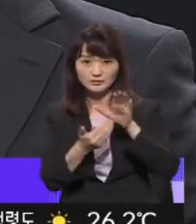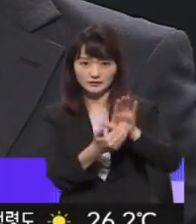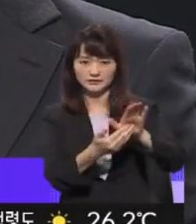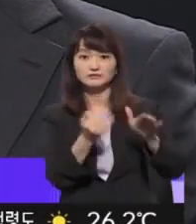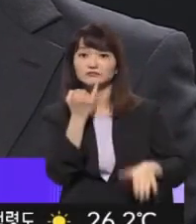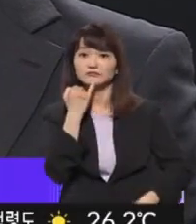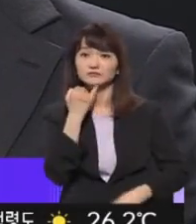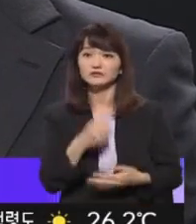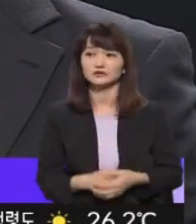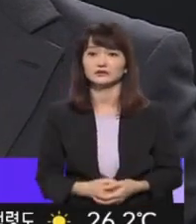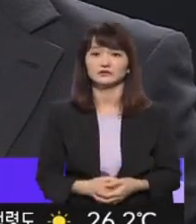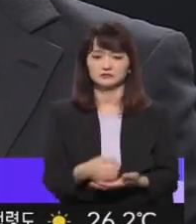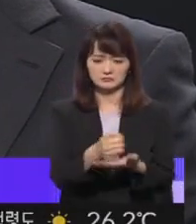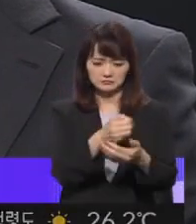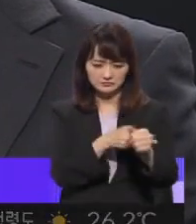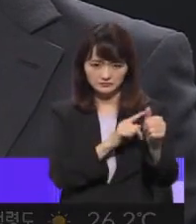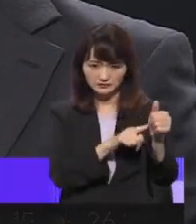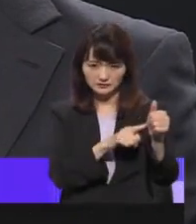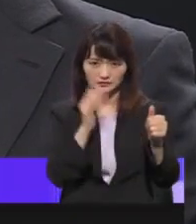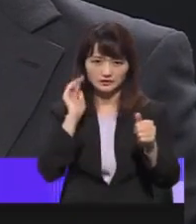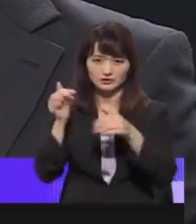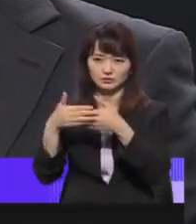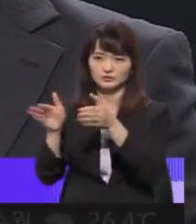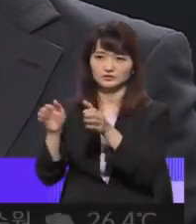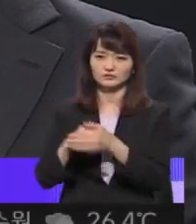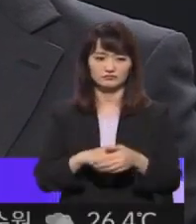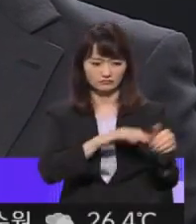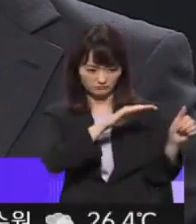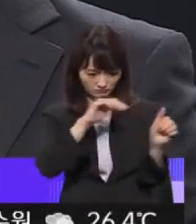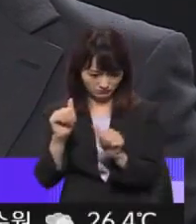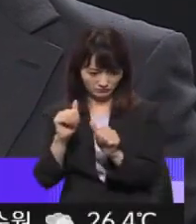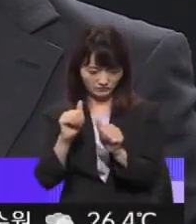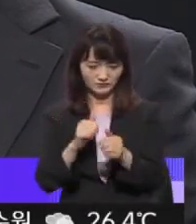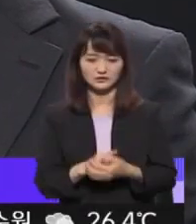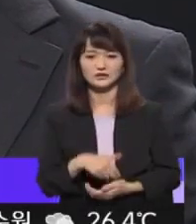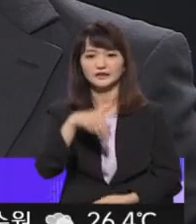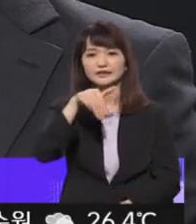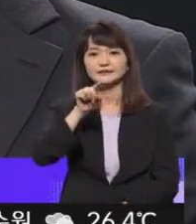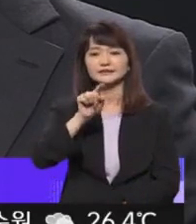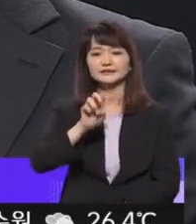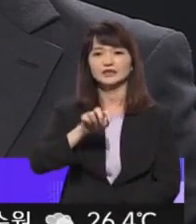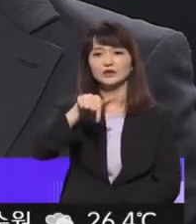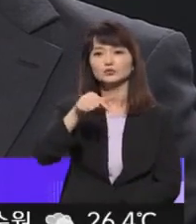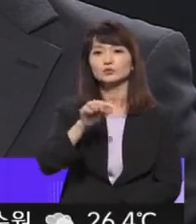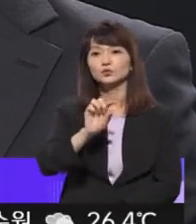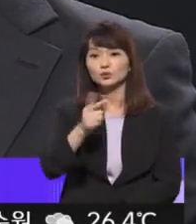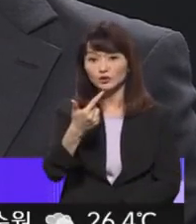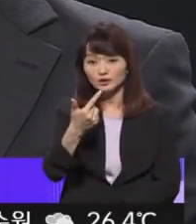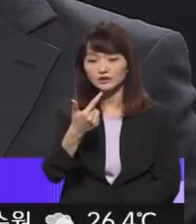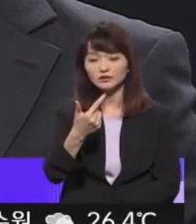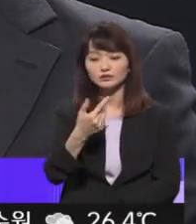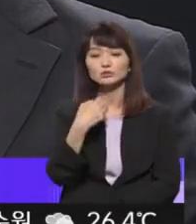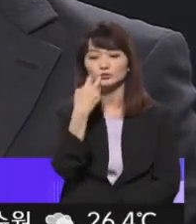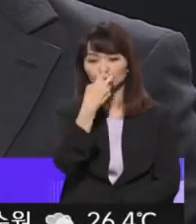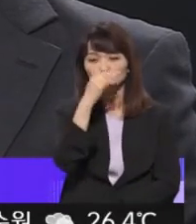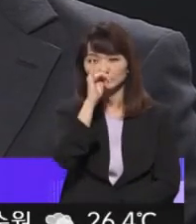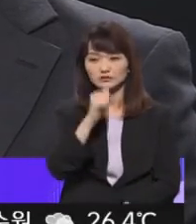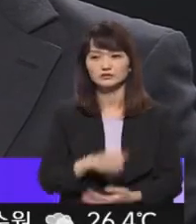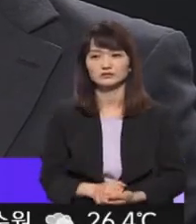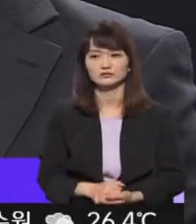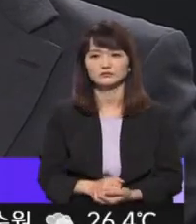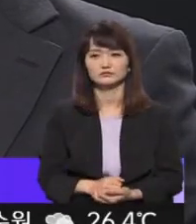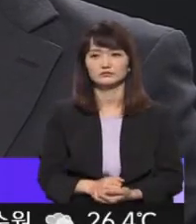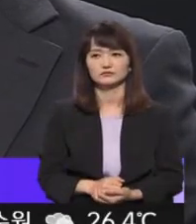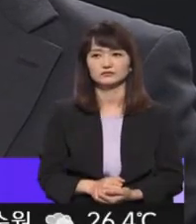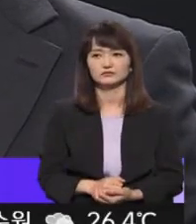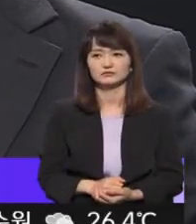건진법사에 대해서 사실 대통령실이 불러 가지고 그냥 참고인 조사 방식으로 조사는 할 수 있겠지만은 뭐 사실 아주